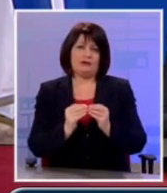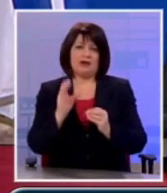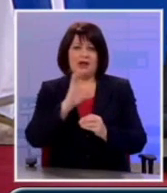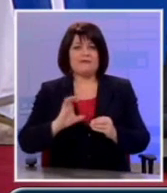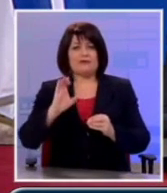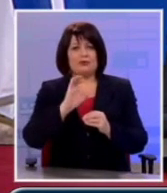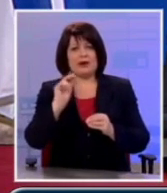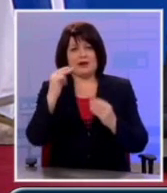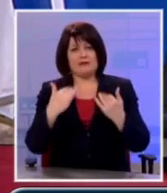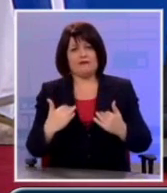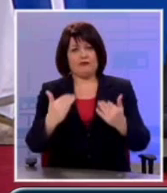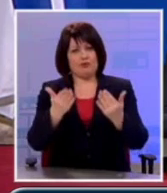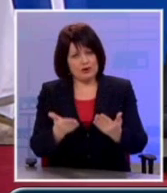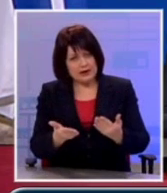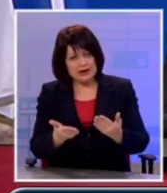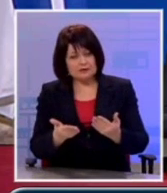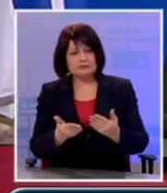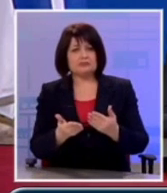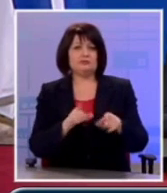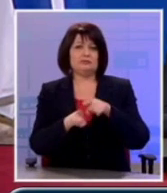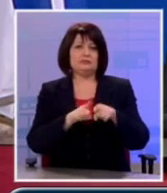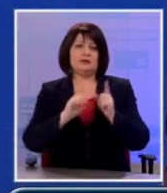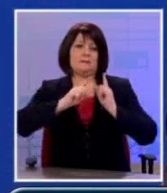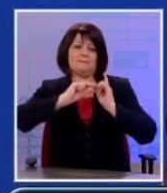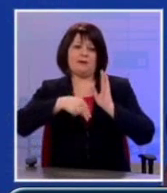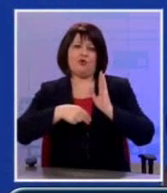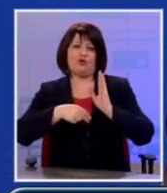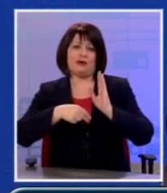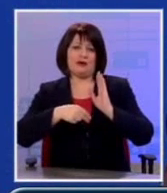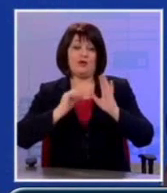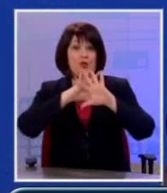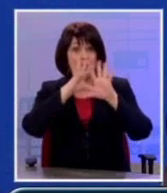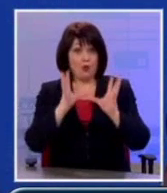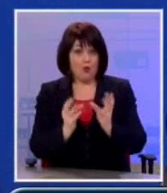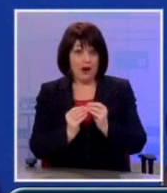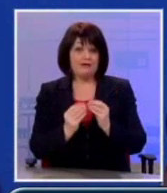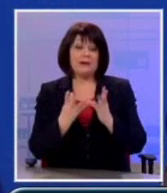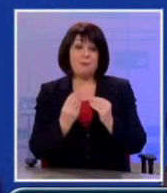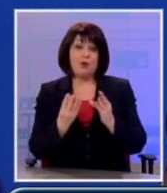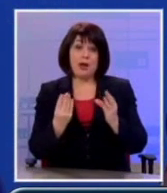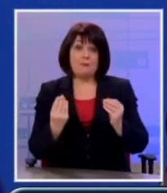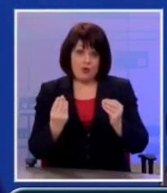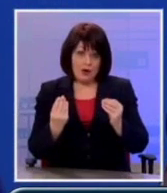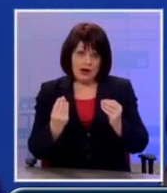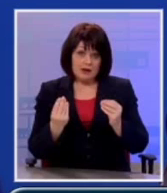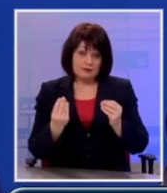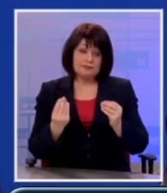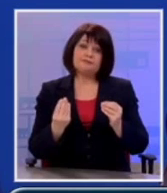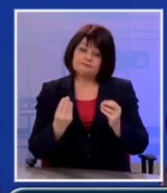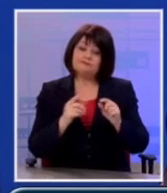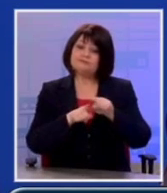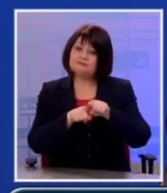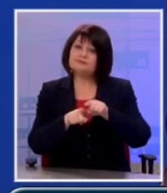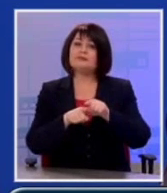Ευρωπαϊκού Κοινοβουλίου σε σχέση με τη λειτουργία των μνημονίων. Αυτά όλα, αλλά και πολλά άλλα, είναι παράμετροι,